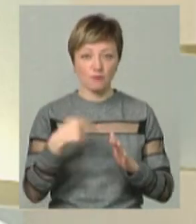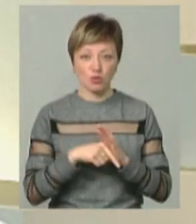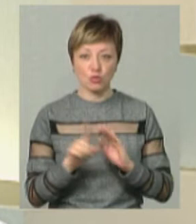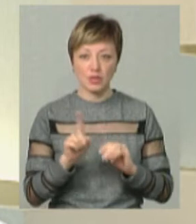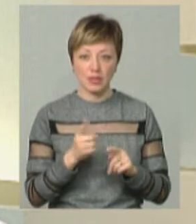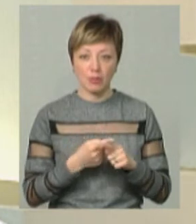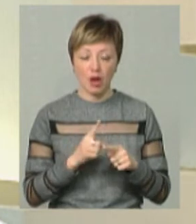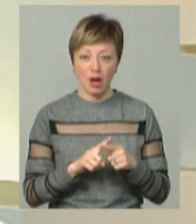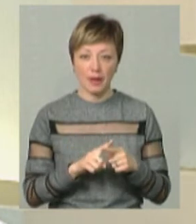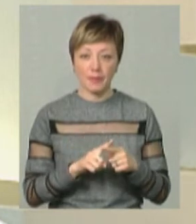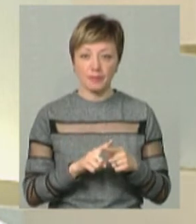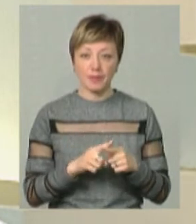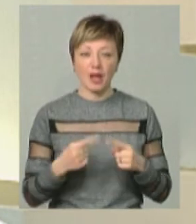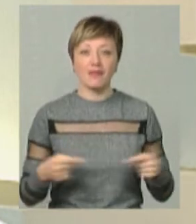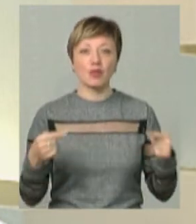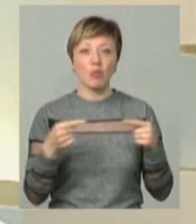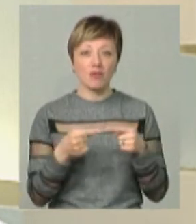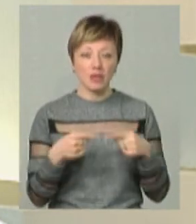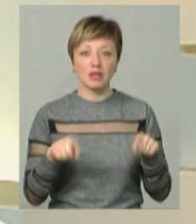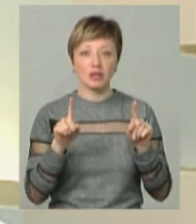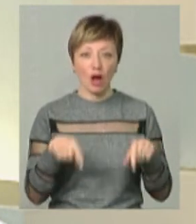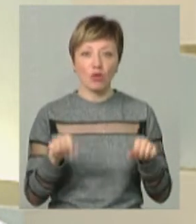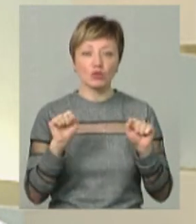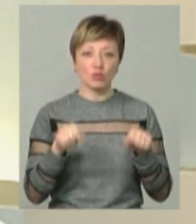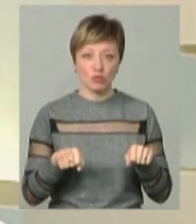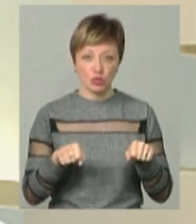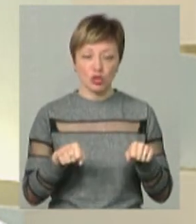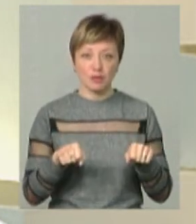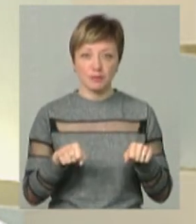полягає. От, відповідно, також може